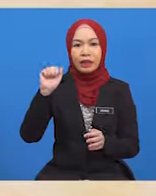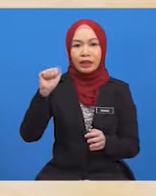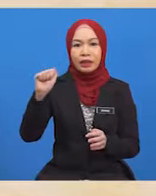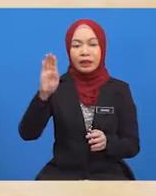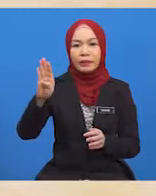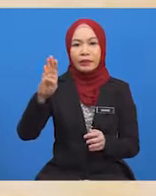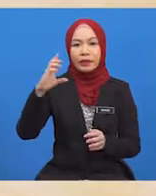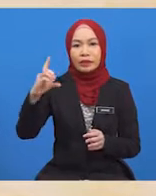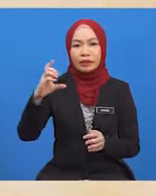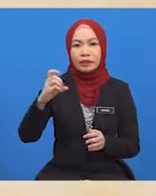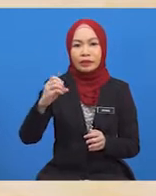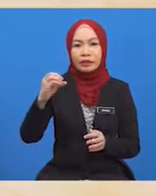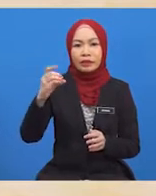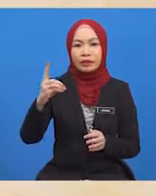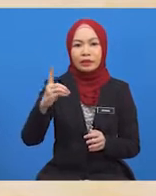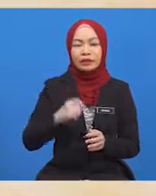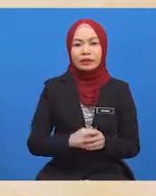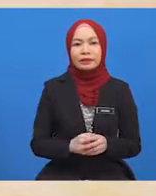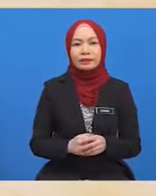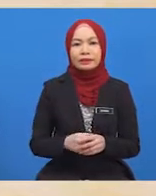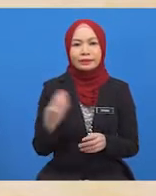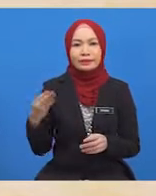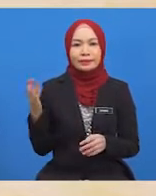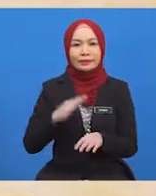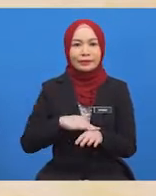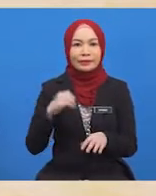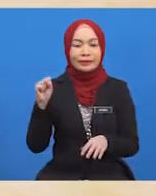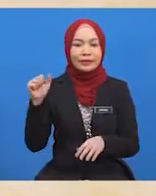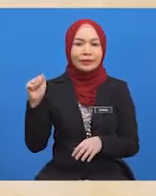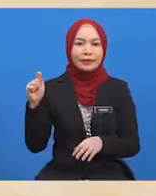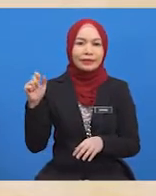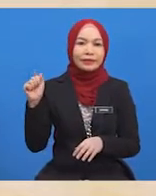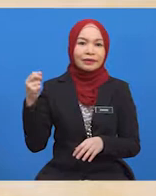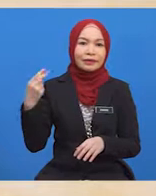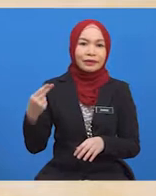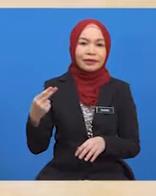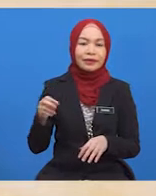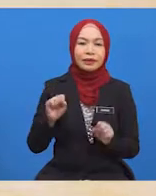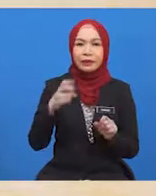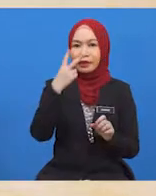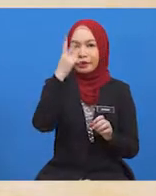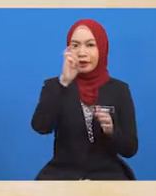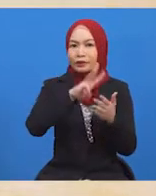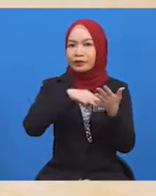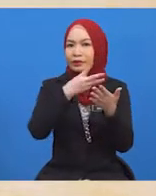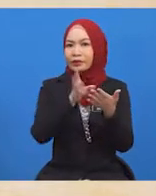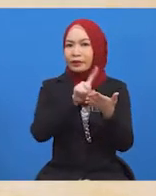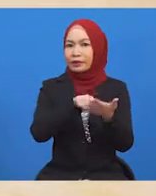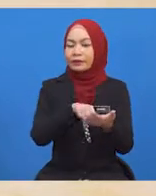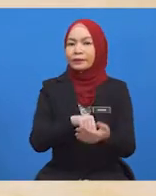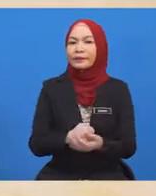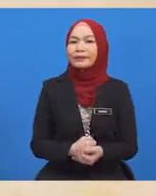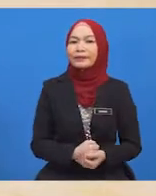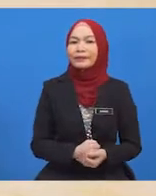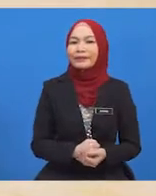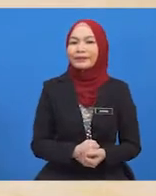F. Normal kepada SATA ialah garis AG, BH, CJ, DK,